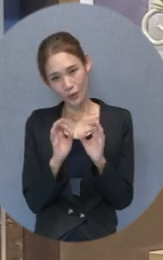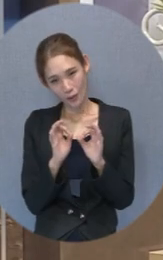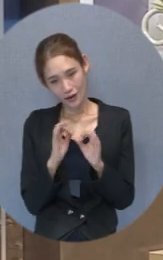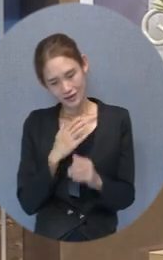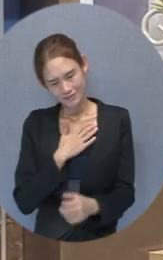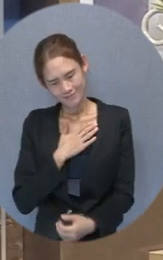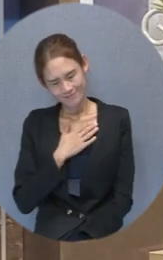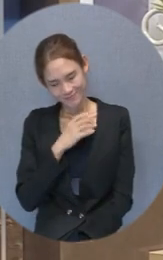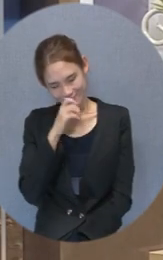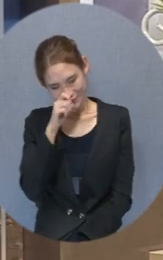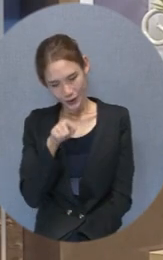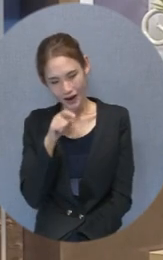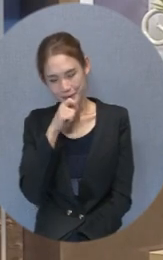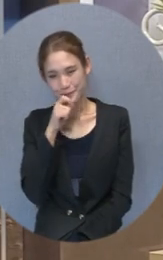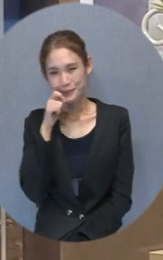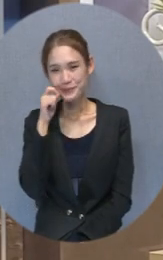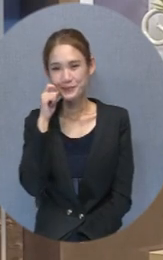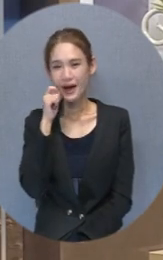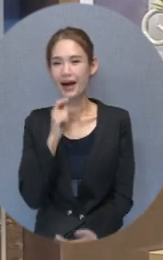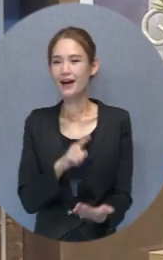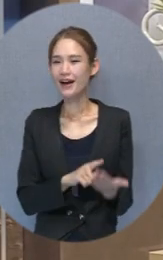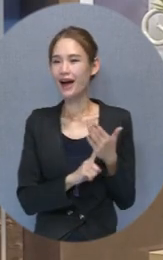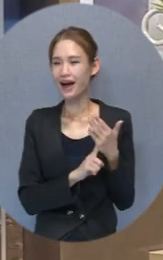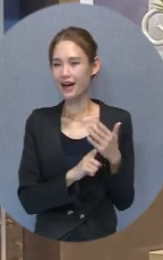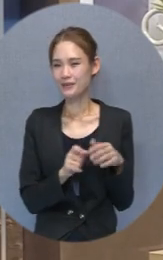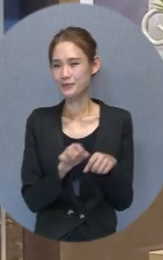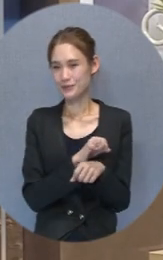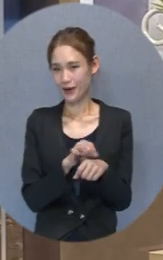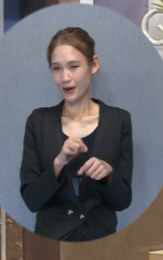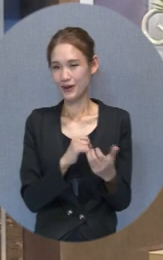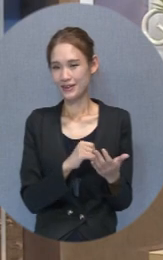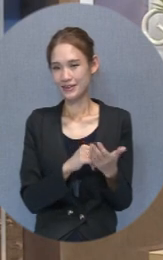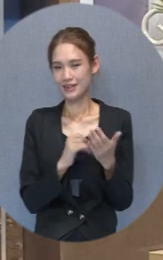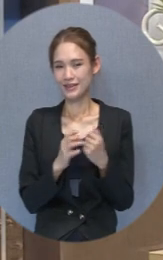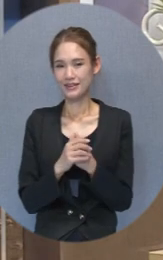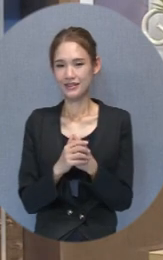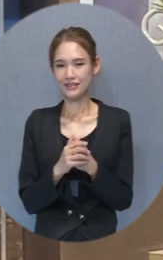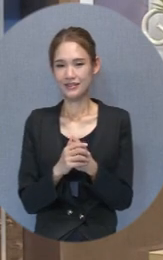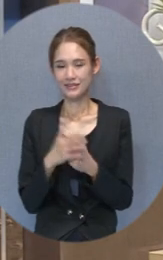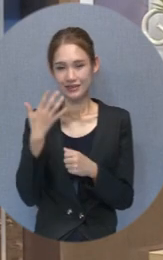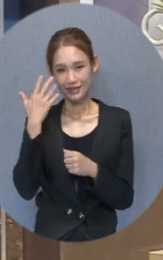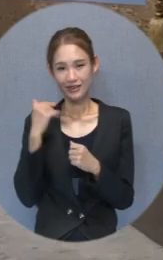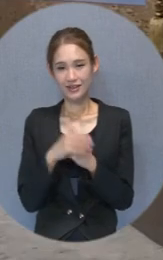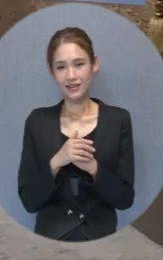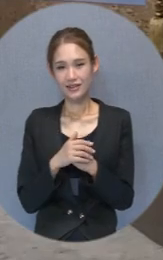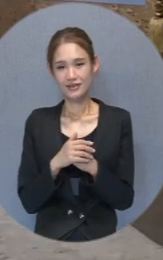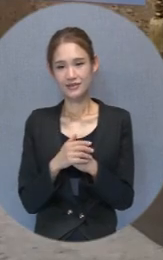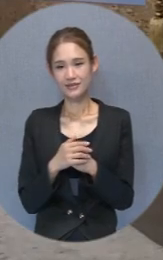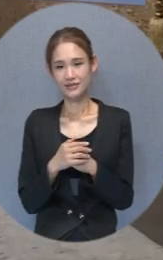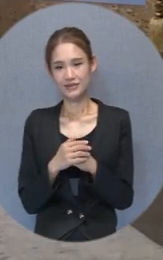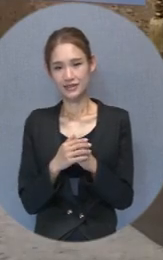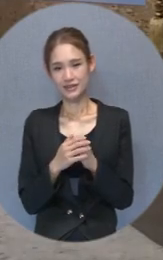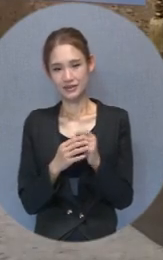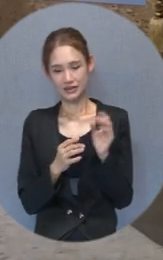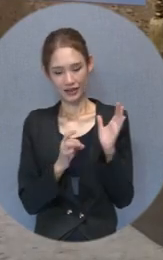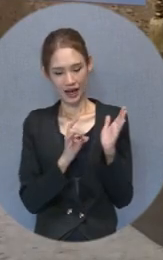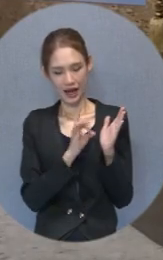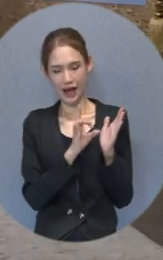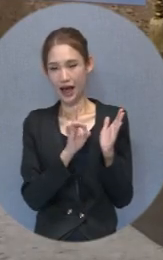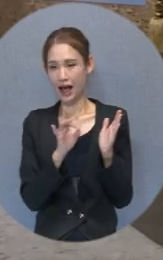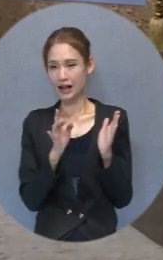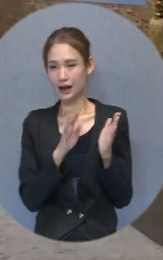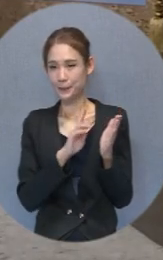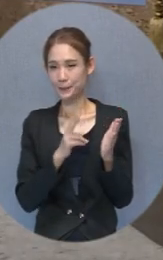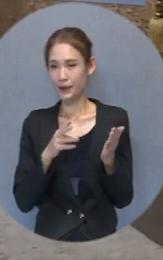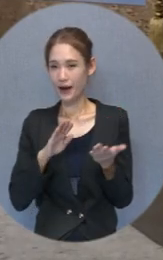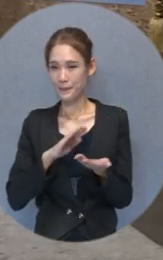기분 좋은 미소가 나오는 네. 디자인인 것 같아요. 아, 그러면 다행이네요. 네. 보니까 네. 이렇게 페이지 하나하나마다 그 끝에